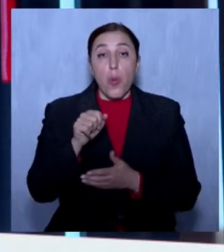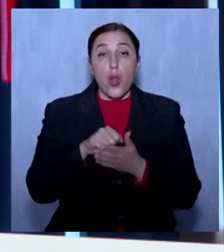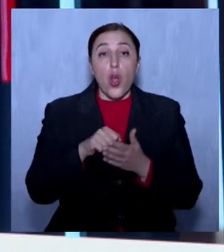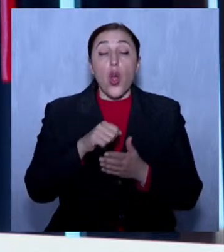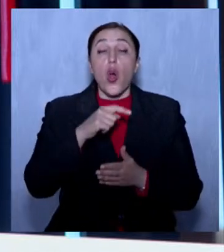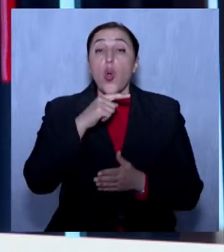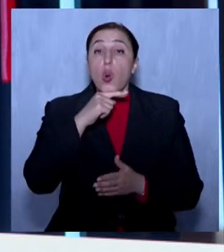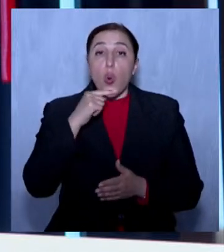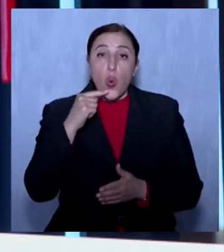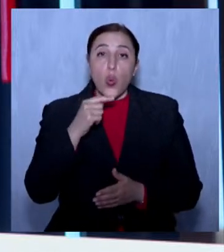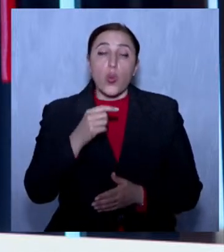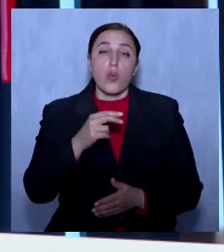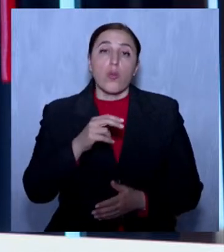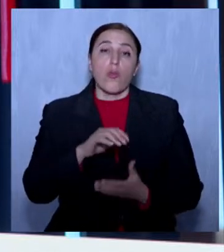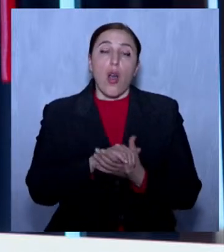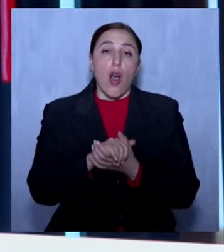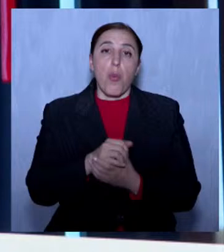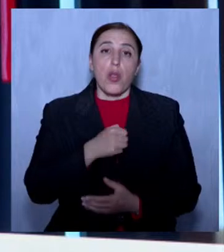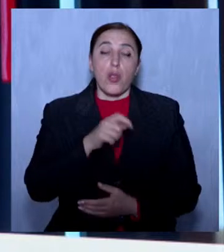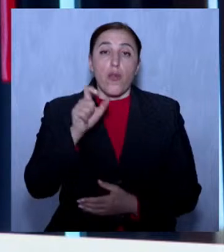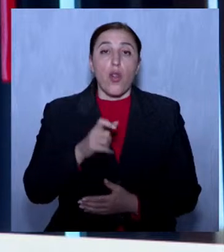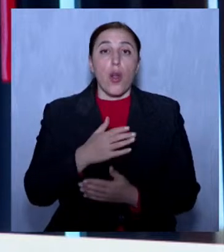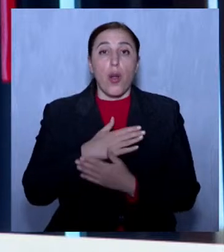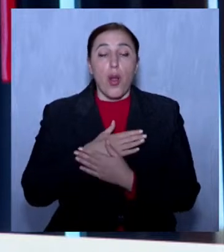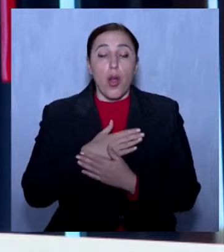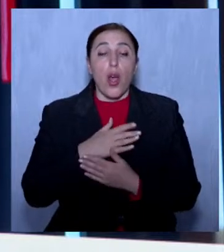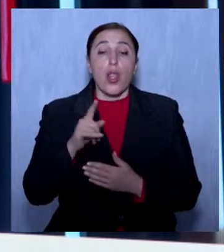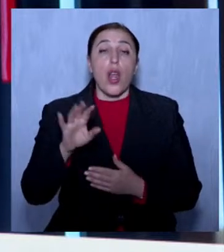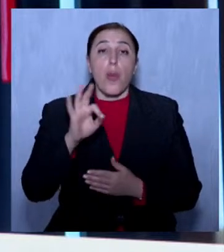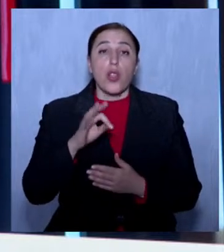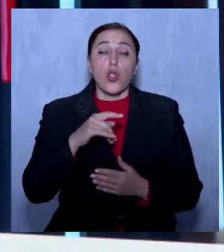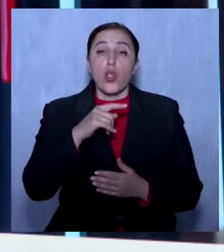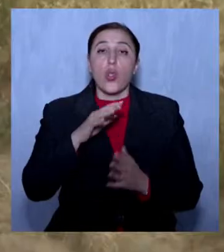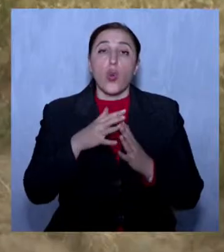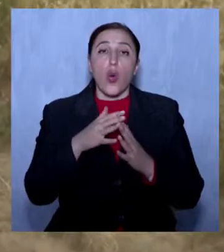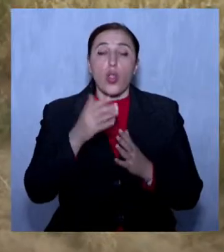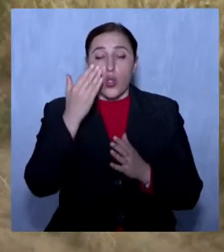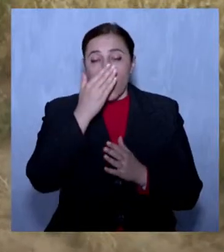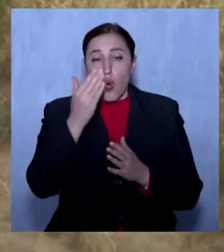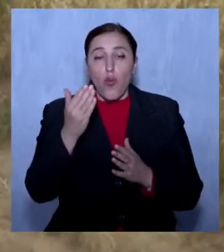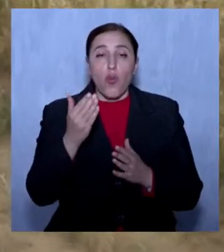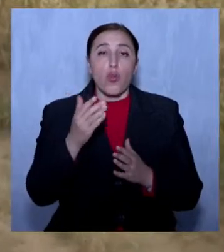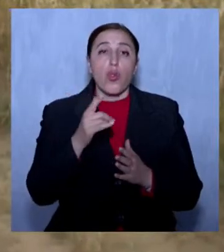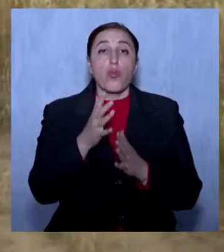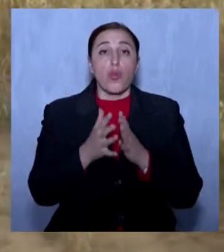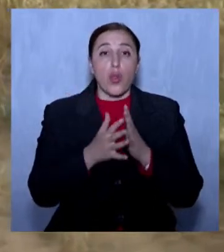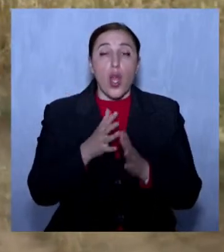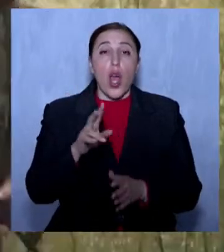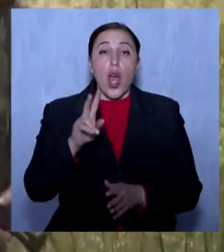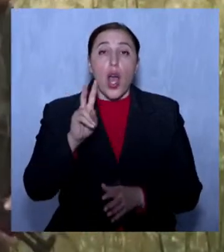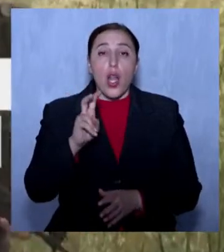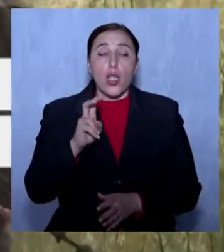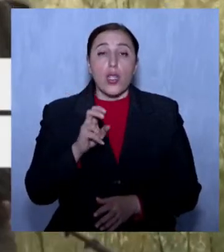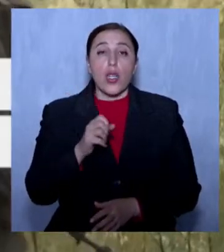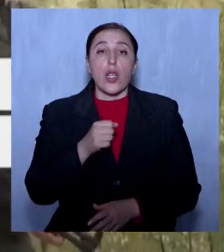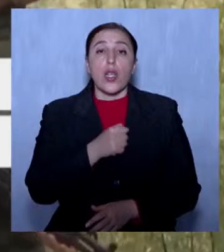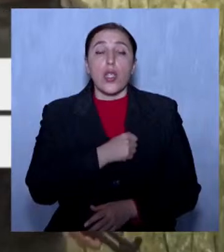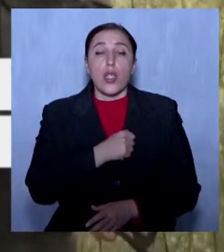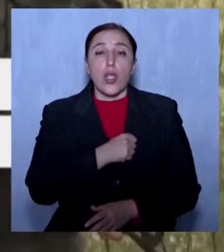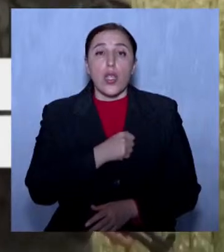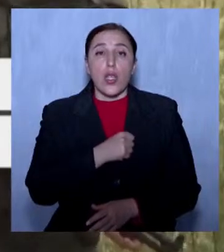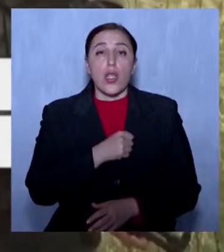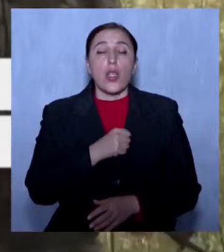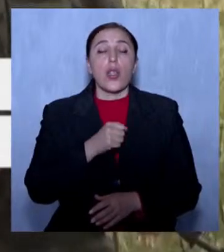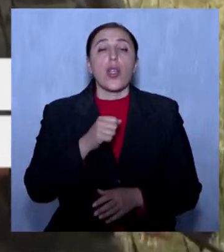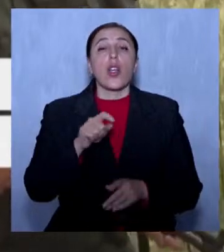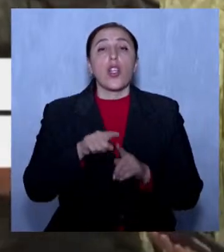խաղաղապահ է սպանվել։ Այս մասին դեռ միայն գյուղացիներն են խոսում։ Արցախի իրավապահները տիրապետում են եւ պատրաստ